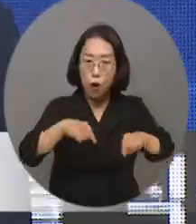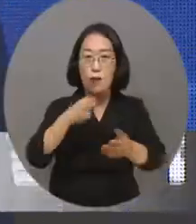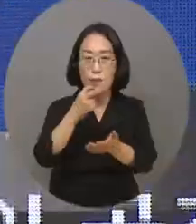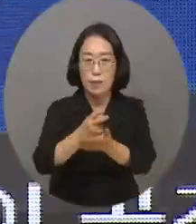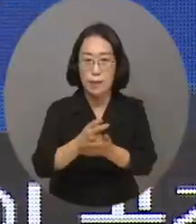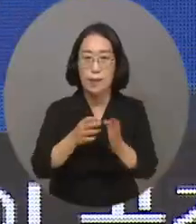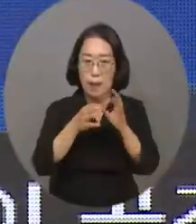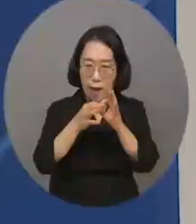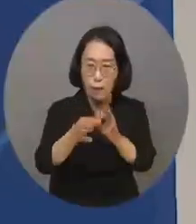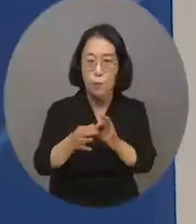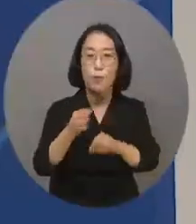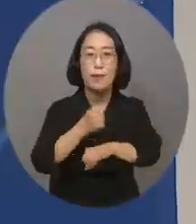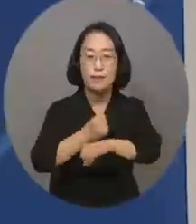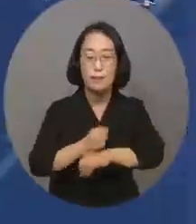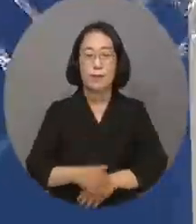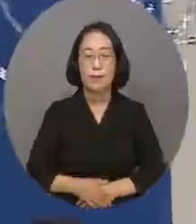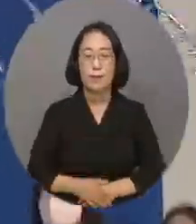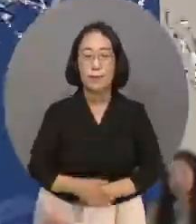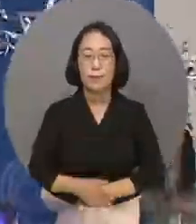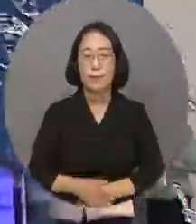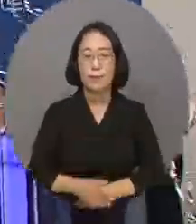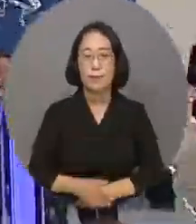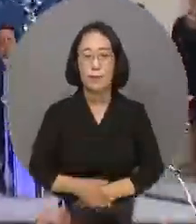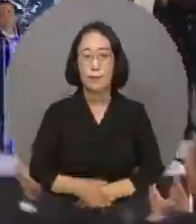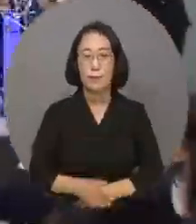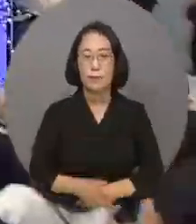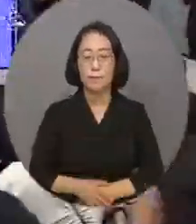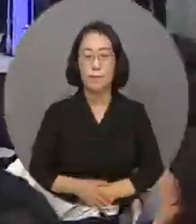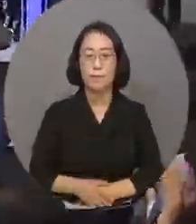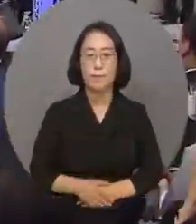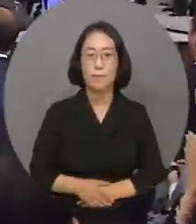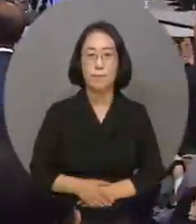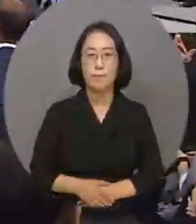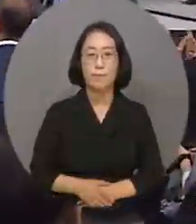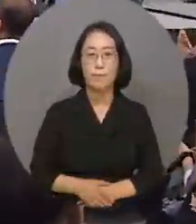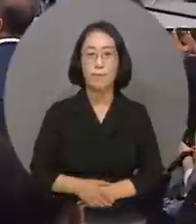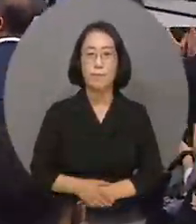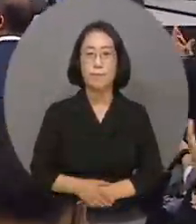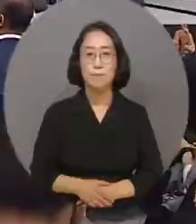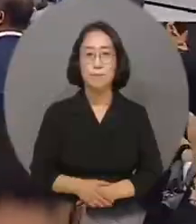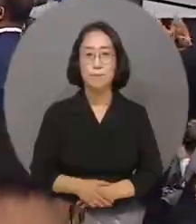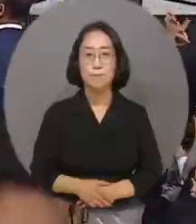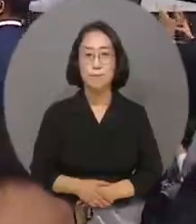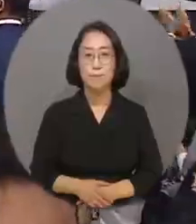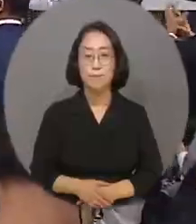나가겠습니다. 감사합니다. 복지TV 뉴스 박순용입니다.